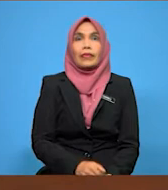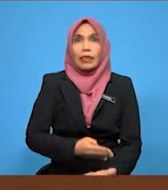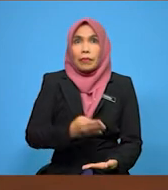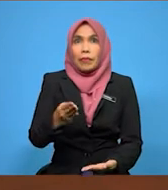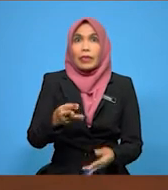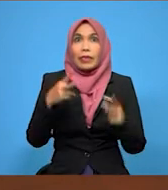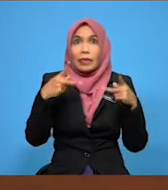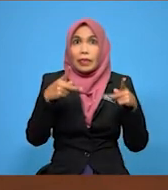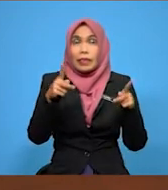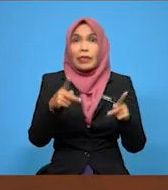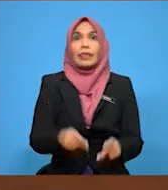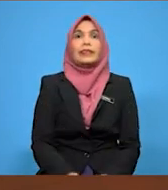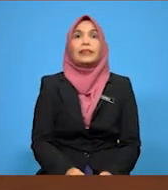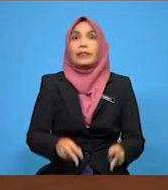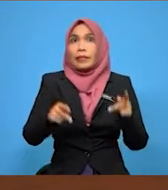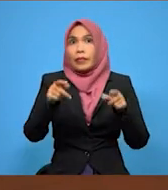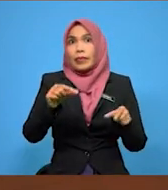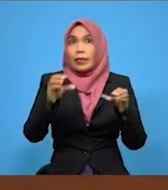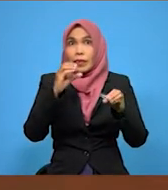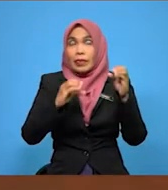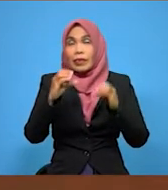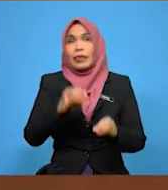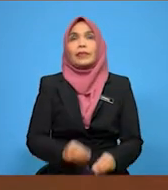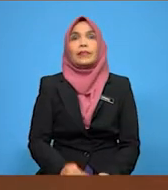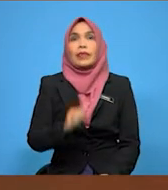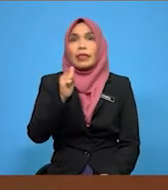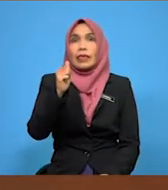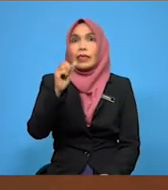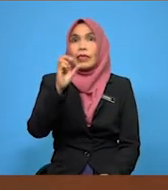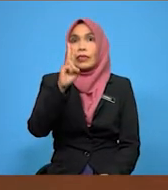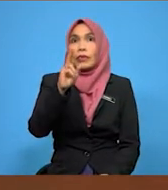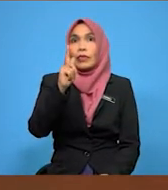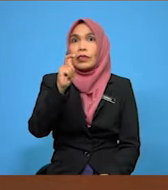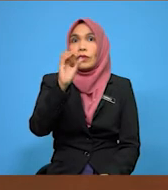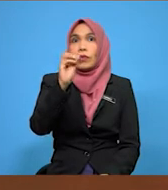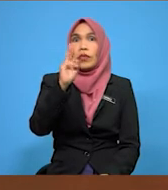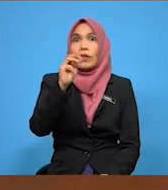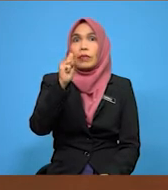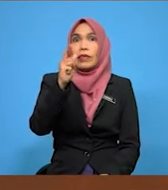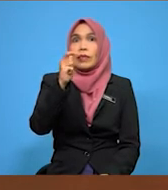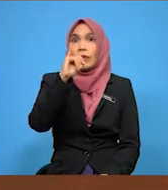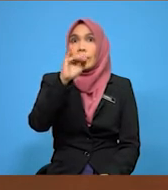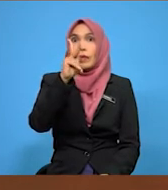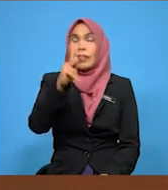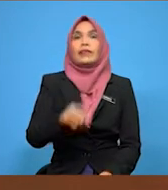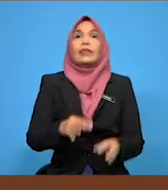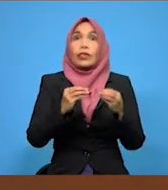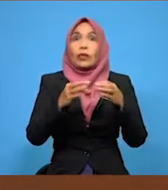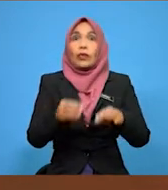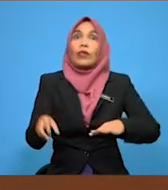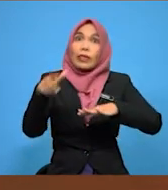Bagi kaedah penggradean secara automatik, telur-telur akan diletakkan di atas mesin